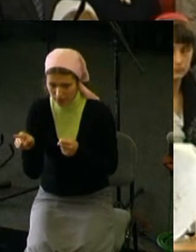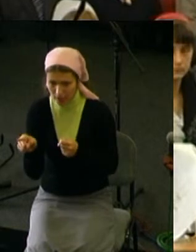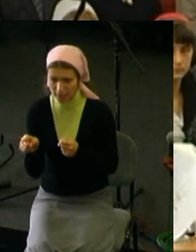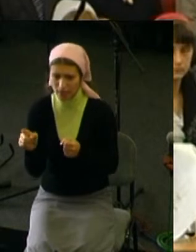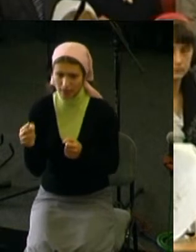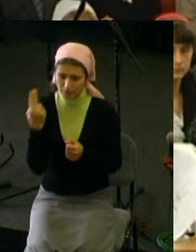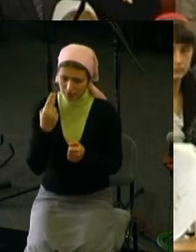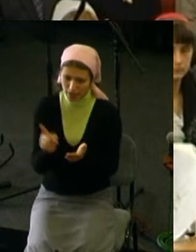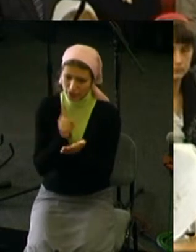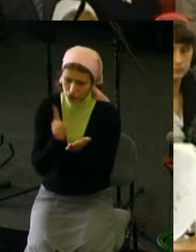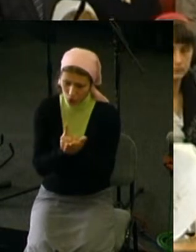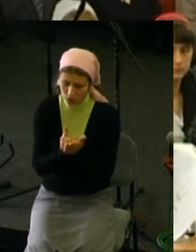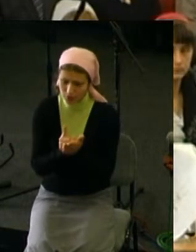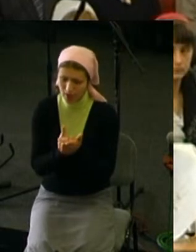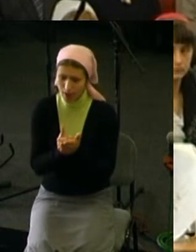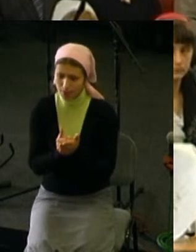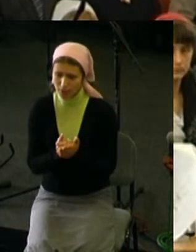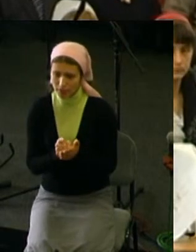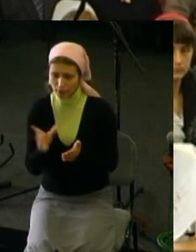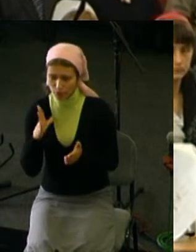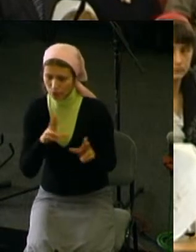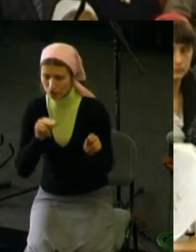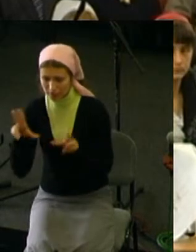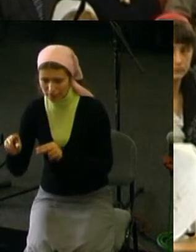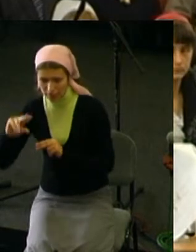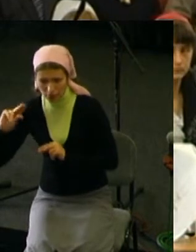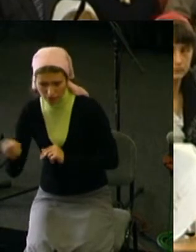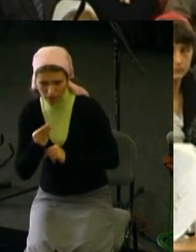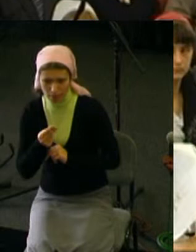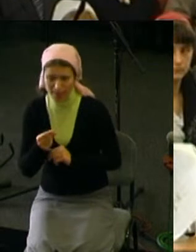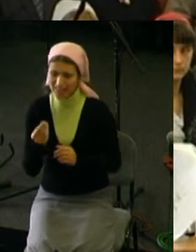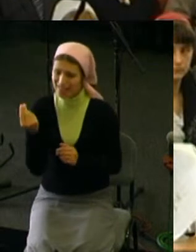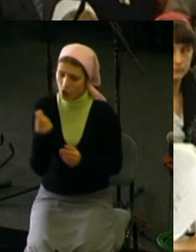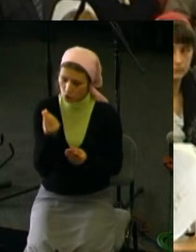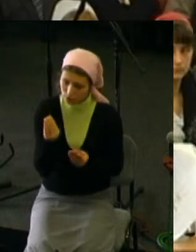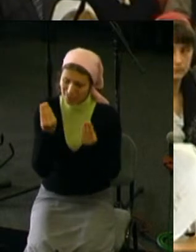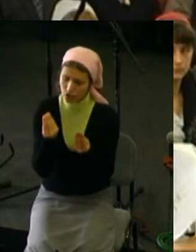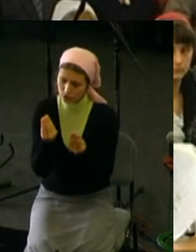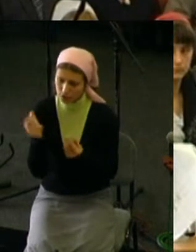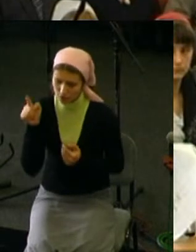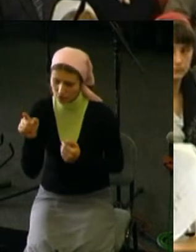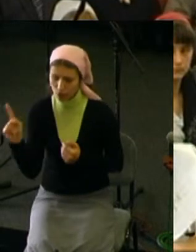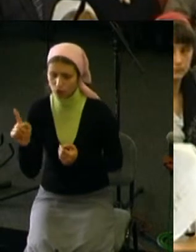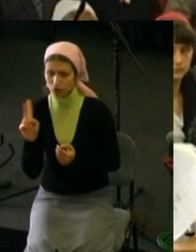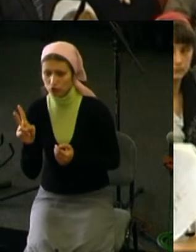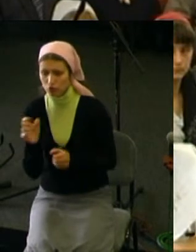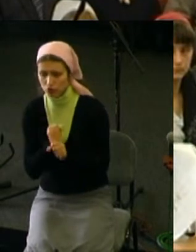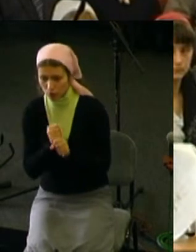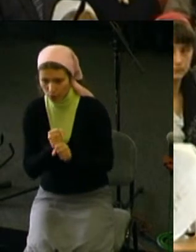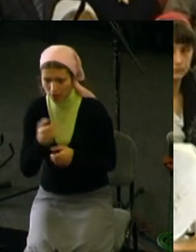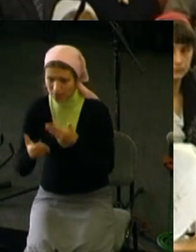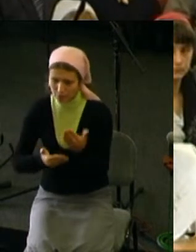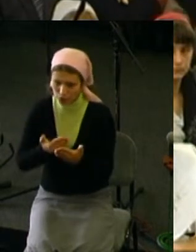здайте як должна якесь якби 100 ви знаєте Щасливий випадок і не оцінив того хто зробив для нього це